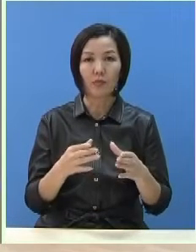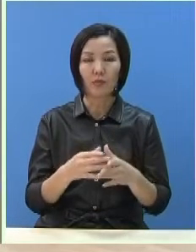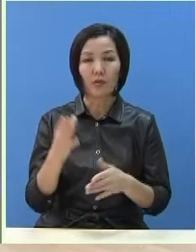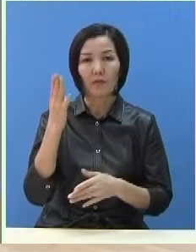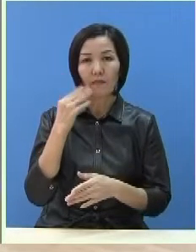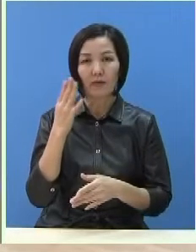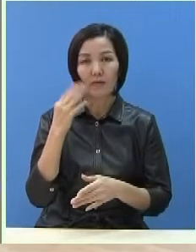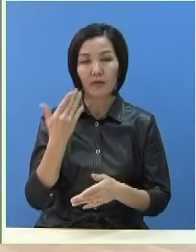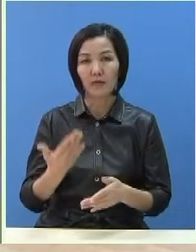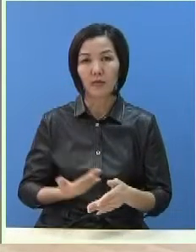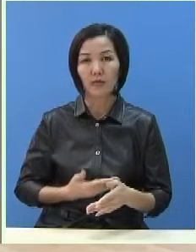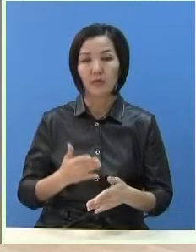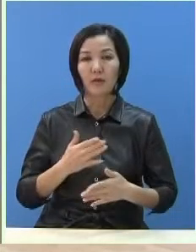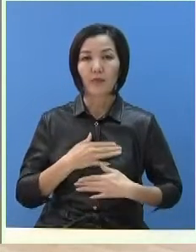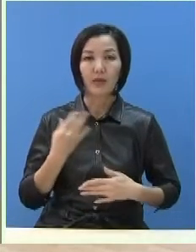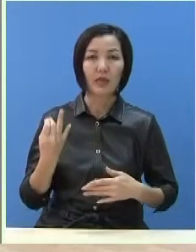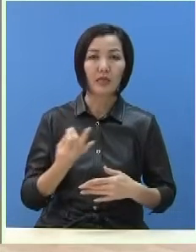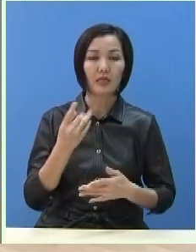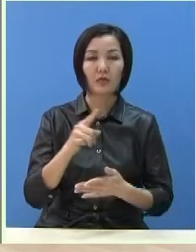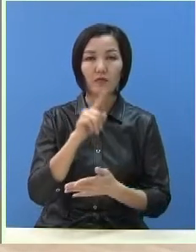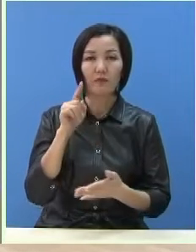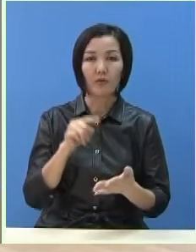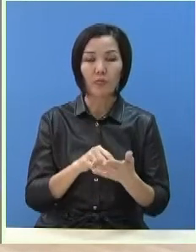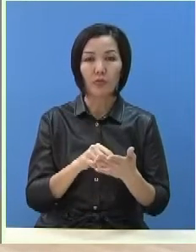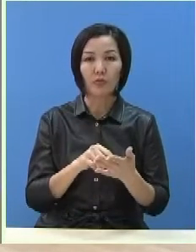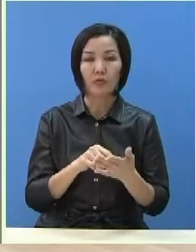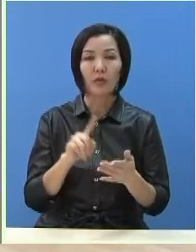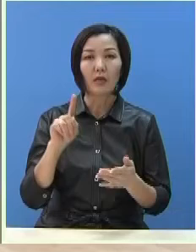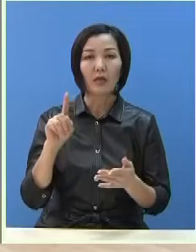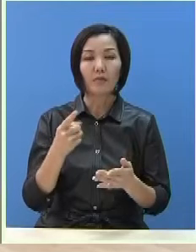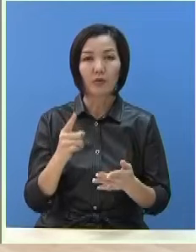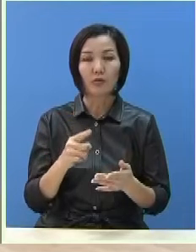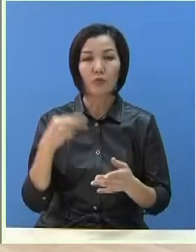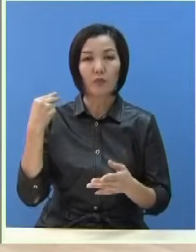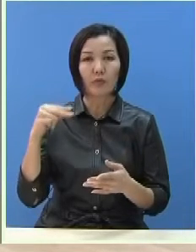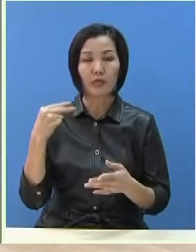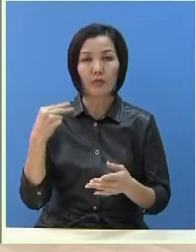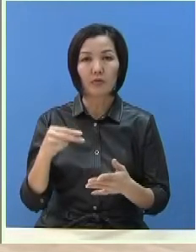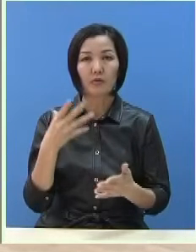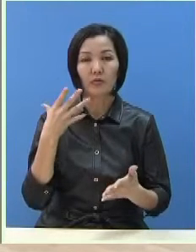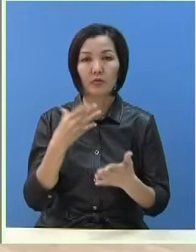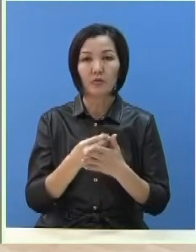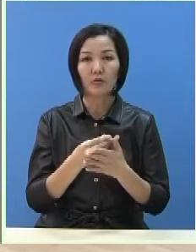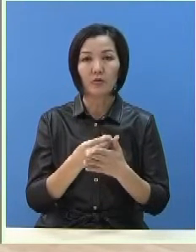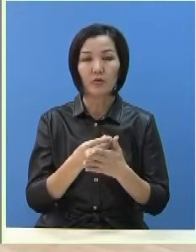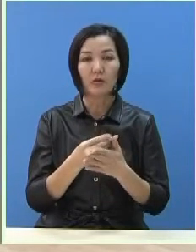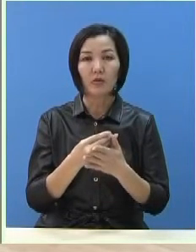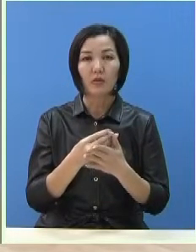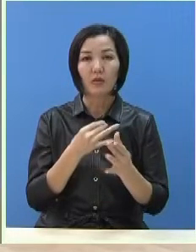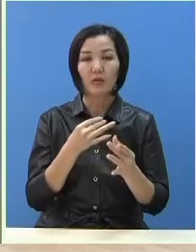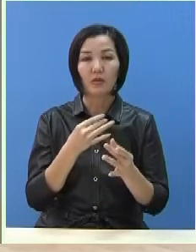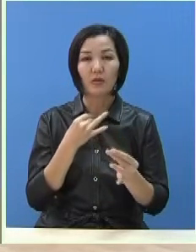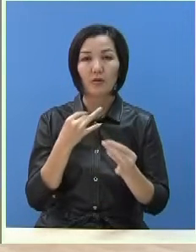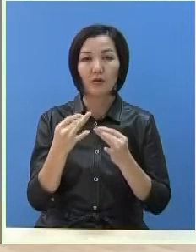Алмате. Меня интересует такой вопрос, почему президент в своем интервью не